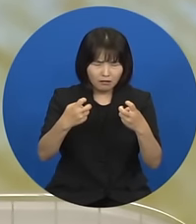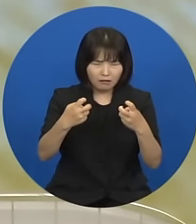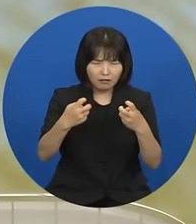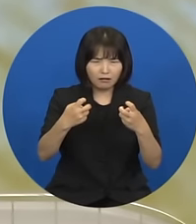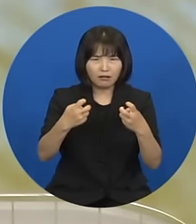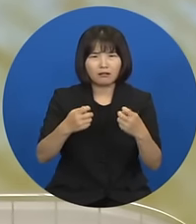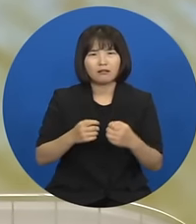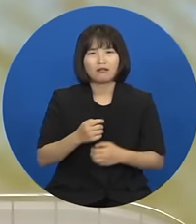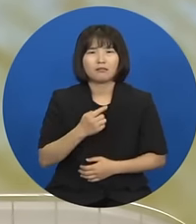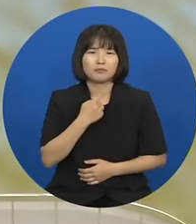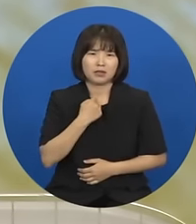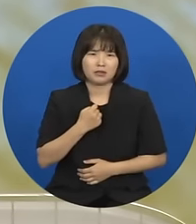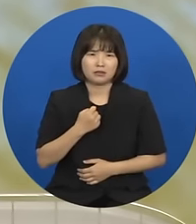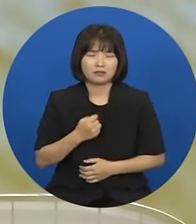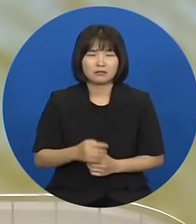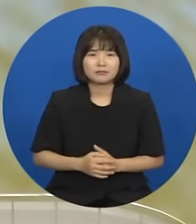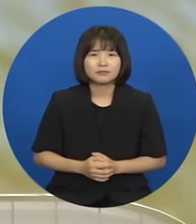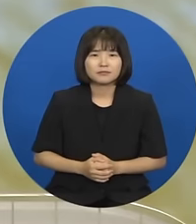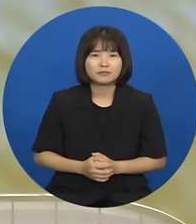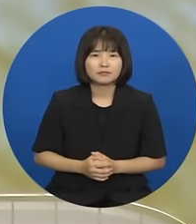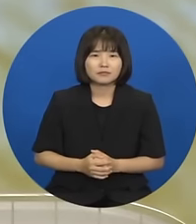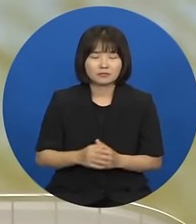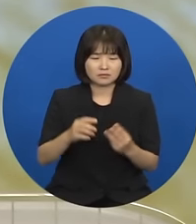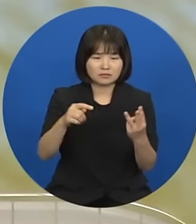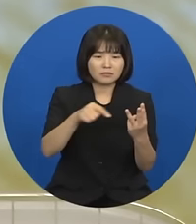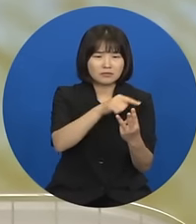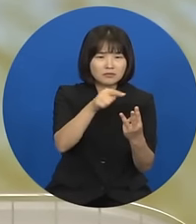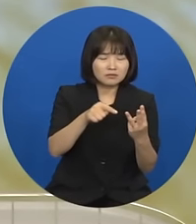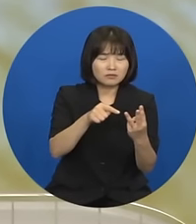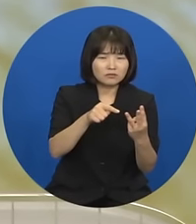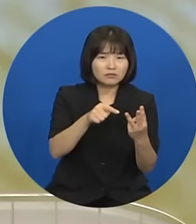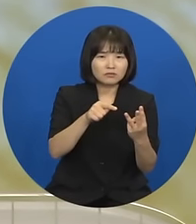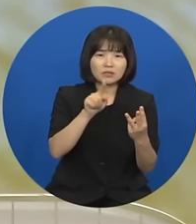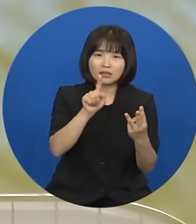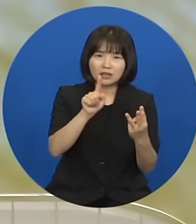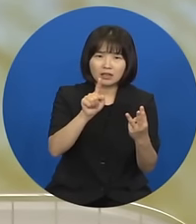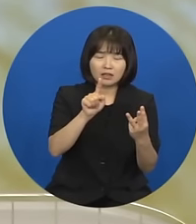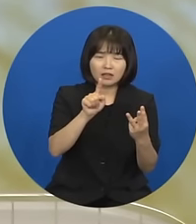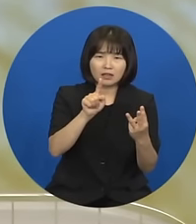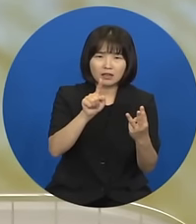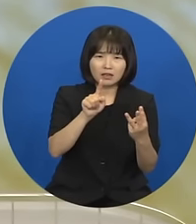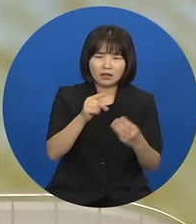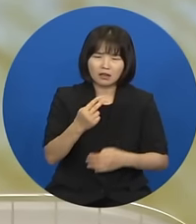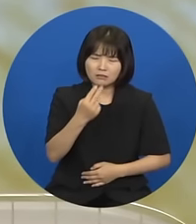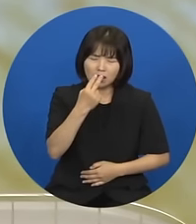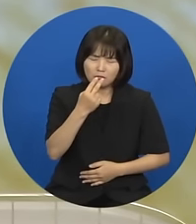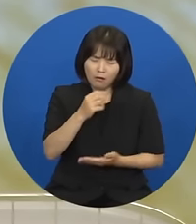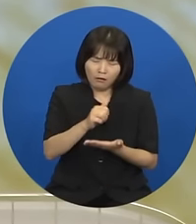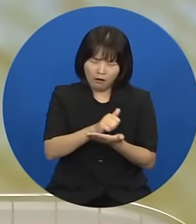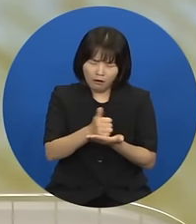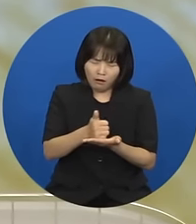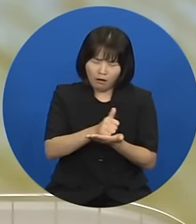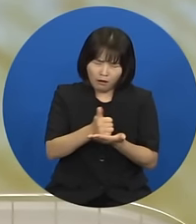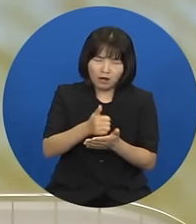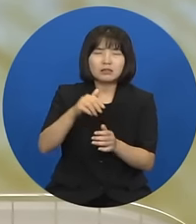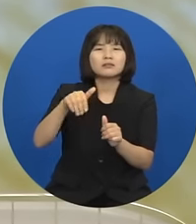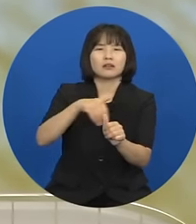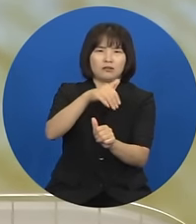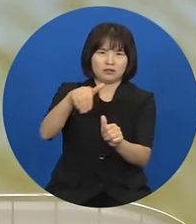경험하게 되었습니다. 그 여학생 중에 한 학생은 생명이 위독한 상황에